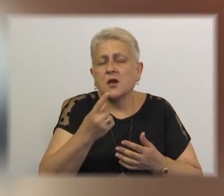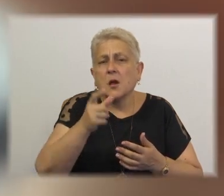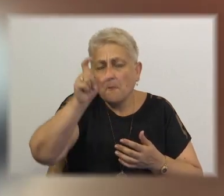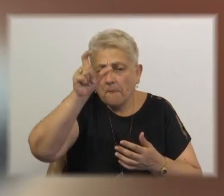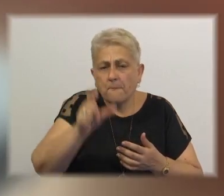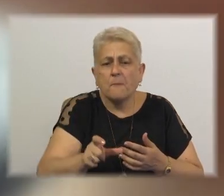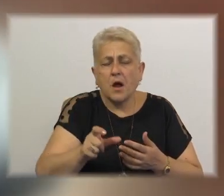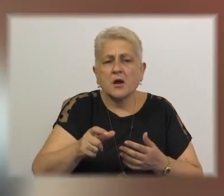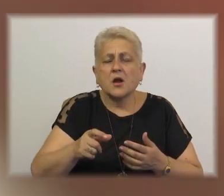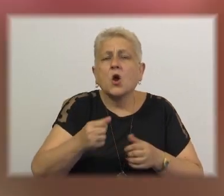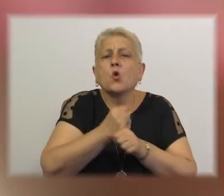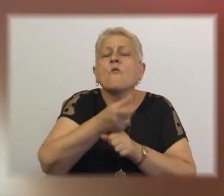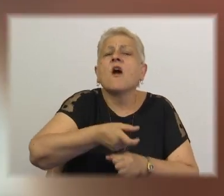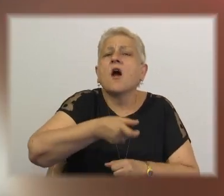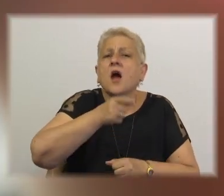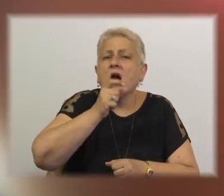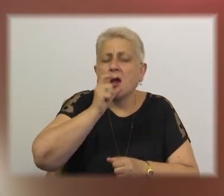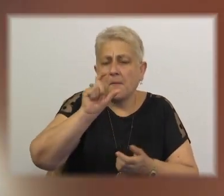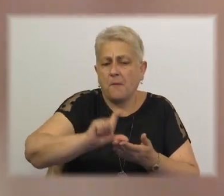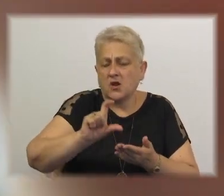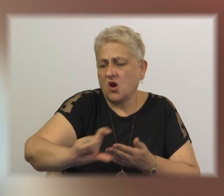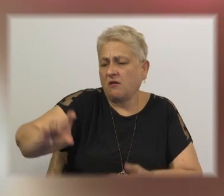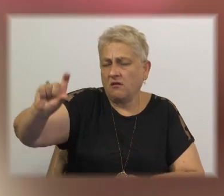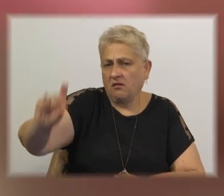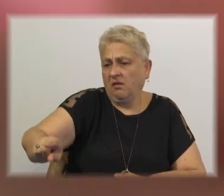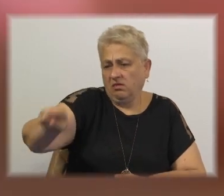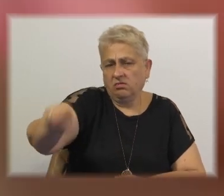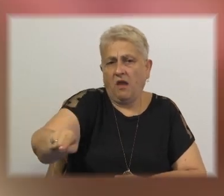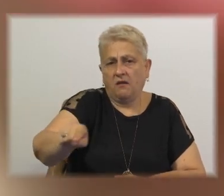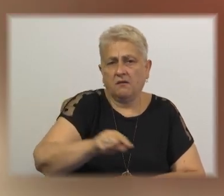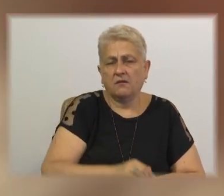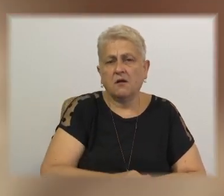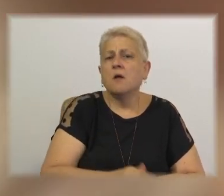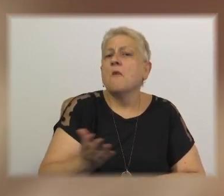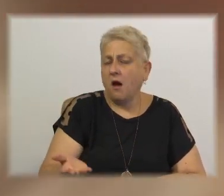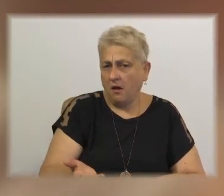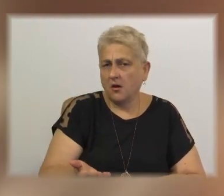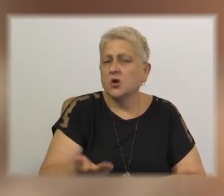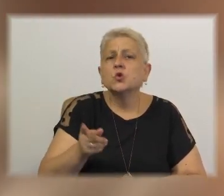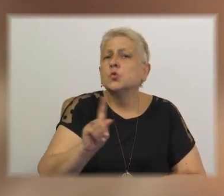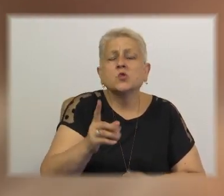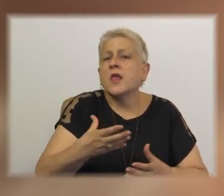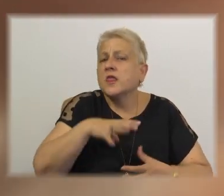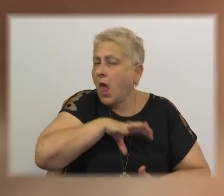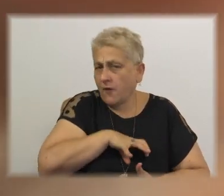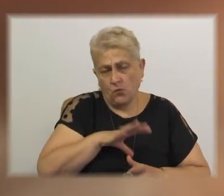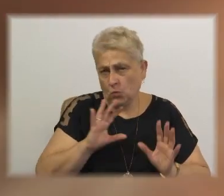Մեր կոֆե խմելա բարյավը դրելա ընդեն։ Բայ հիմա դուք ես